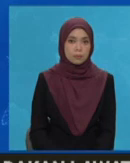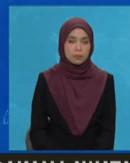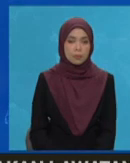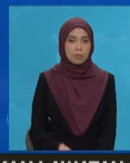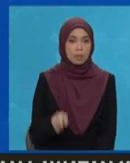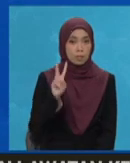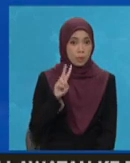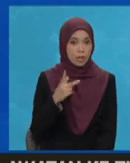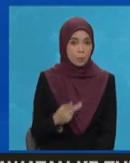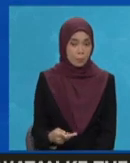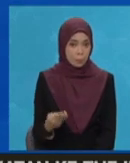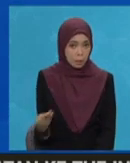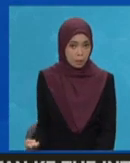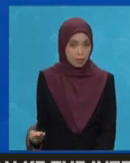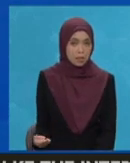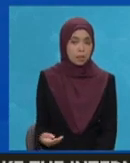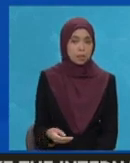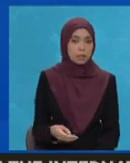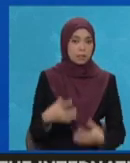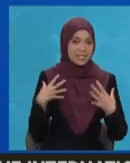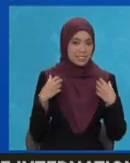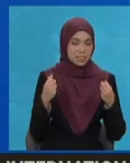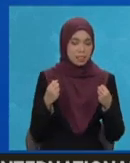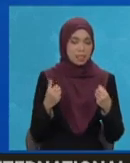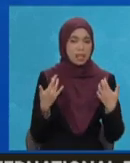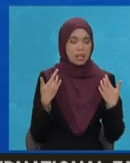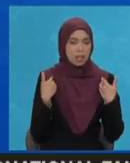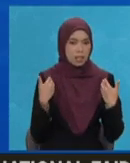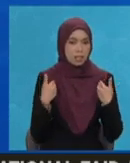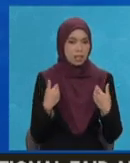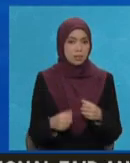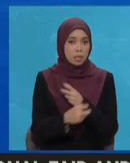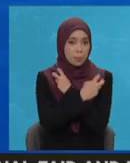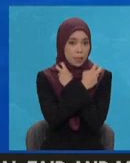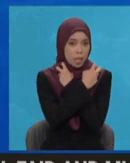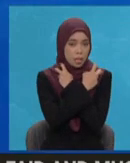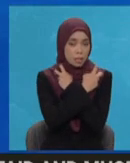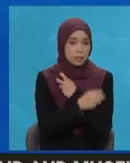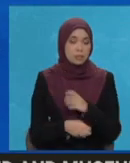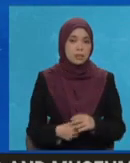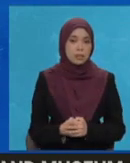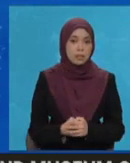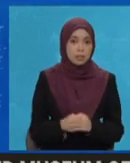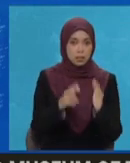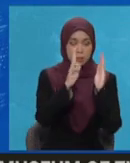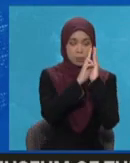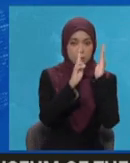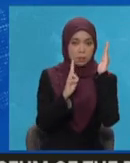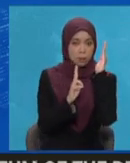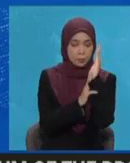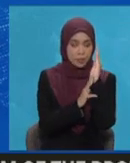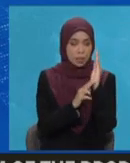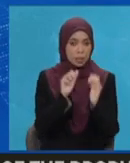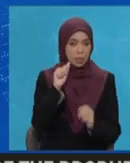dua produk kesehatan didapati dicemari dengan bahan terlarang yaitu bahan racun berjadwal yang terus narai dalam aktor racun